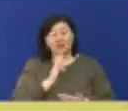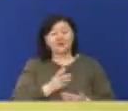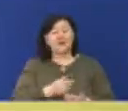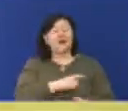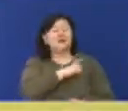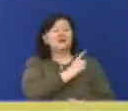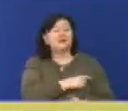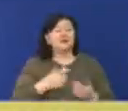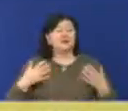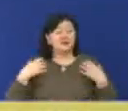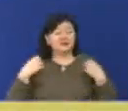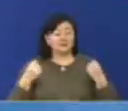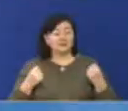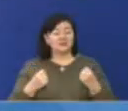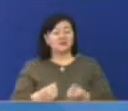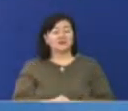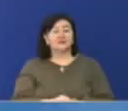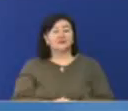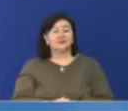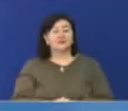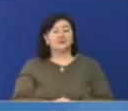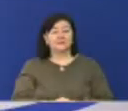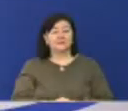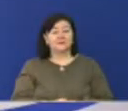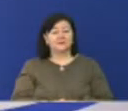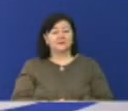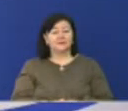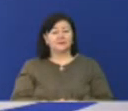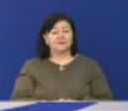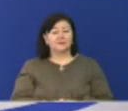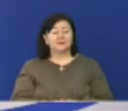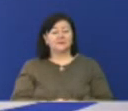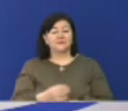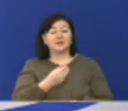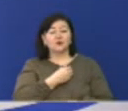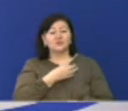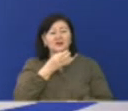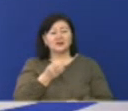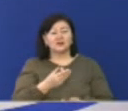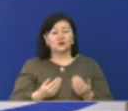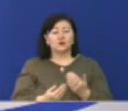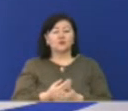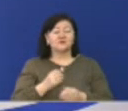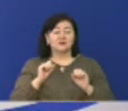Бакытгүл Казиев, Самат Сигенов, Кайрат Кужахметов, телеканал «Семей». Напоминаем, что наши новости также